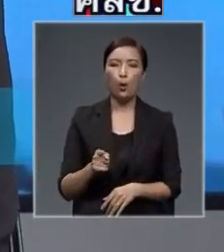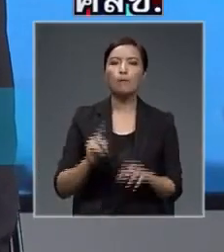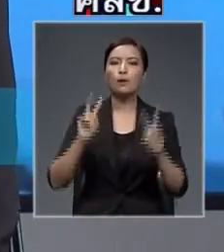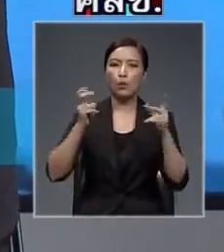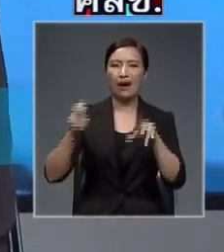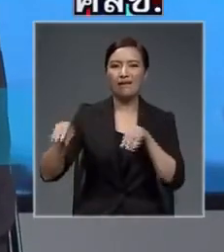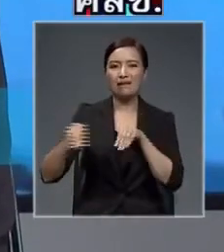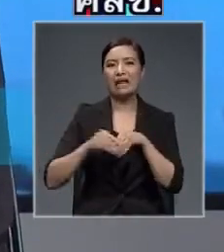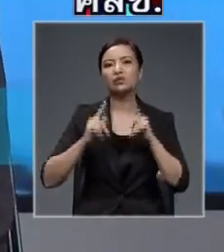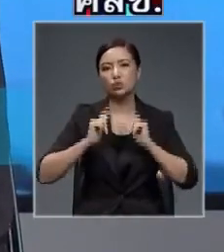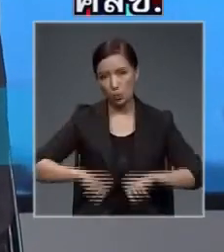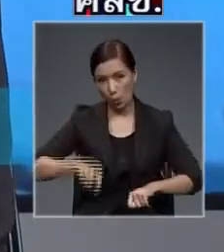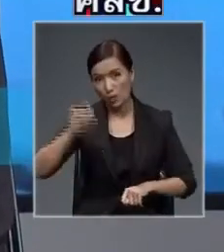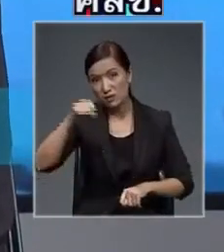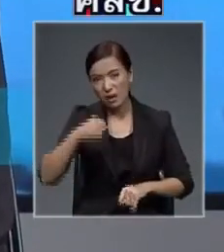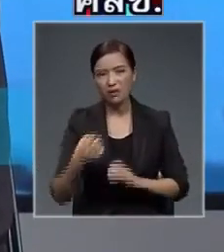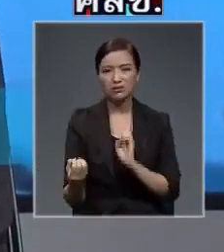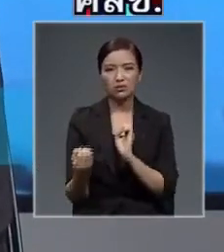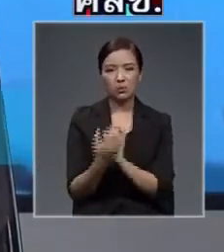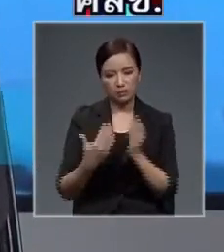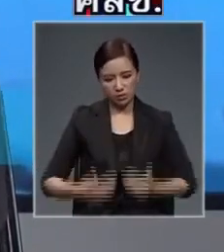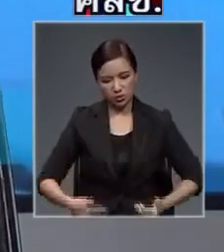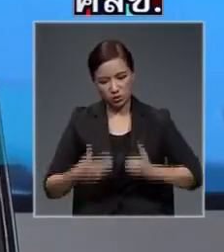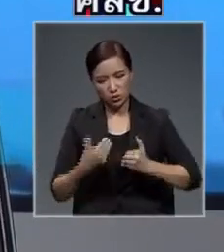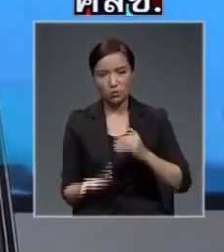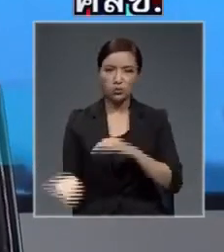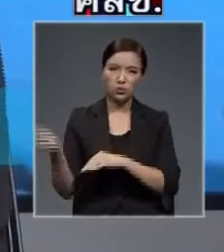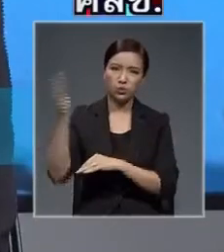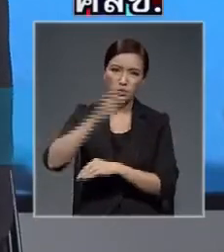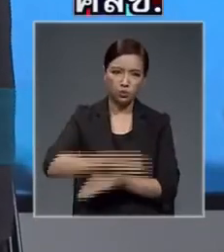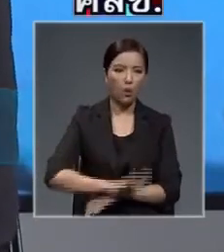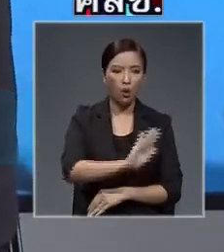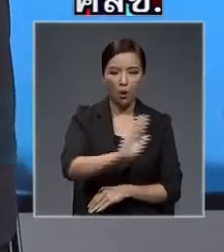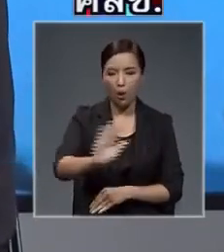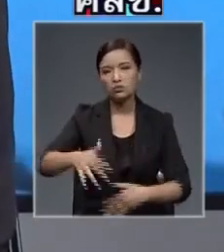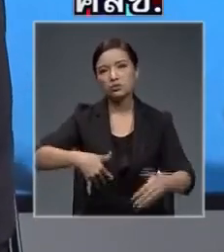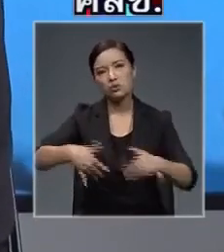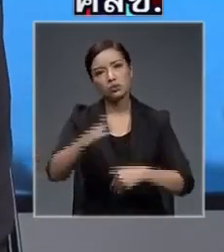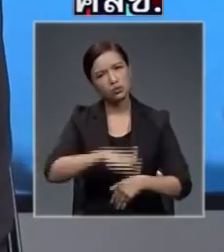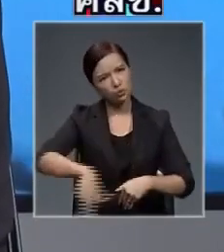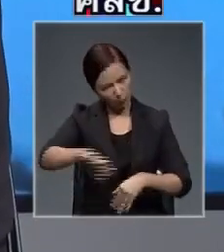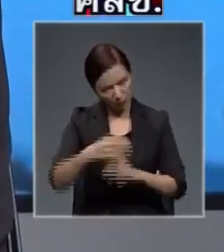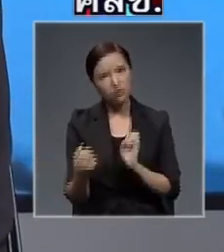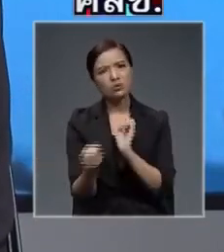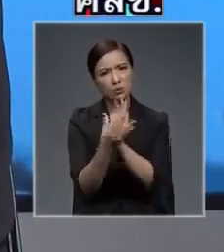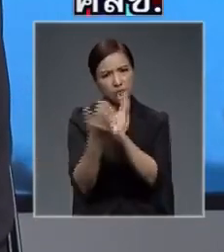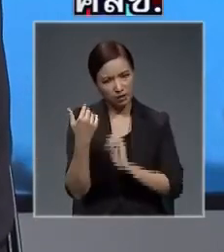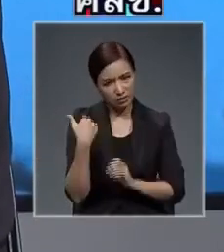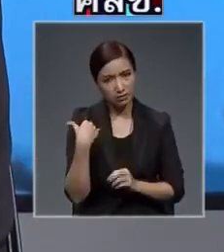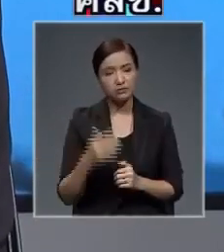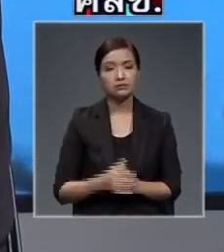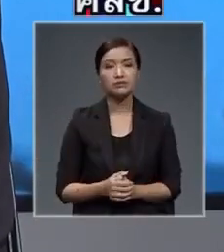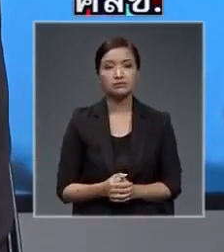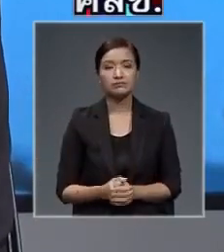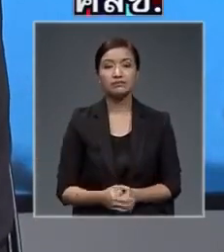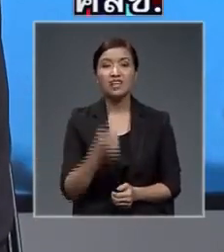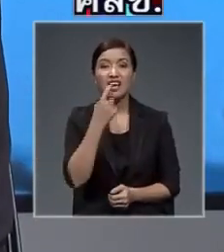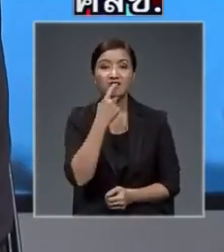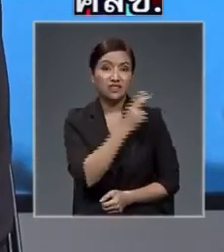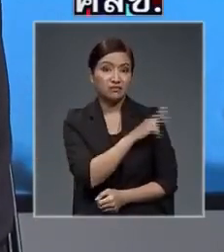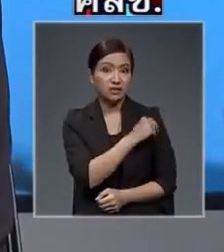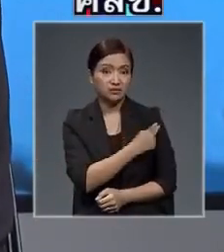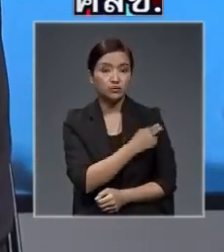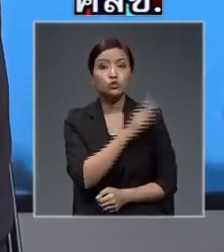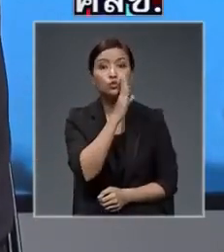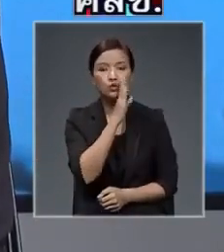ปจริงๆเป็นเรื่องที่กระทบได้ต่อชีวิตความเป็นอยู่ของพวกเขาเลยใช่ไหมคะ ใช่ค่ะค่ะ อย่างทันแพทย์นะคะเราไป